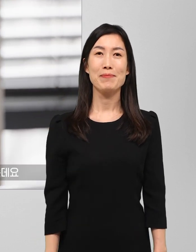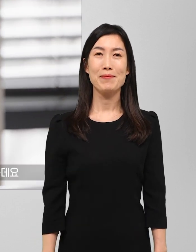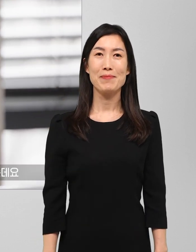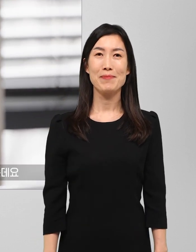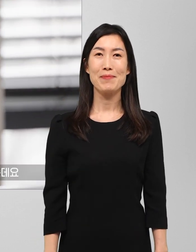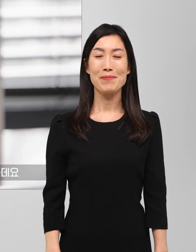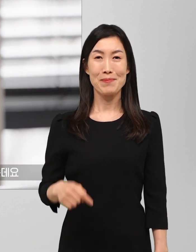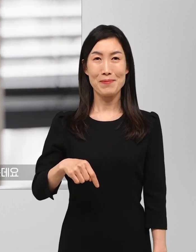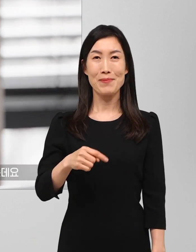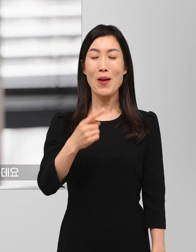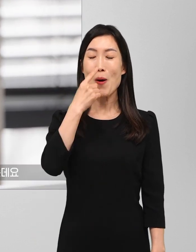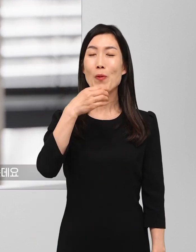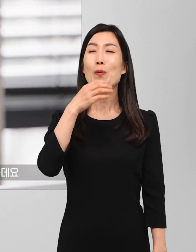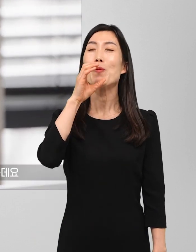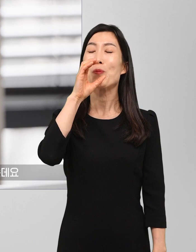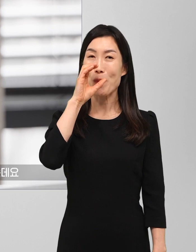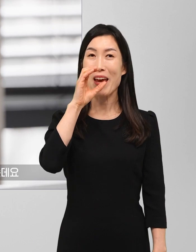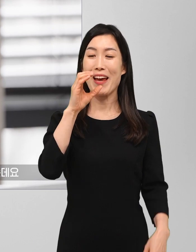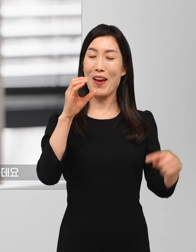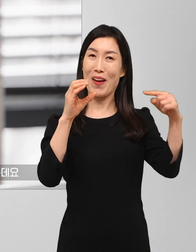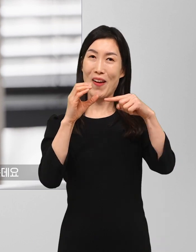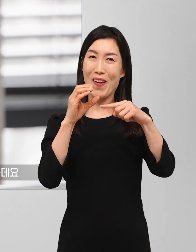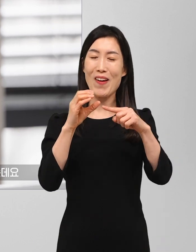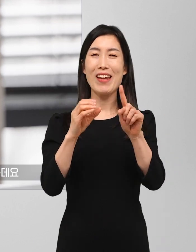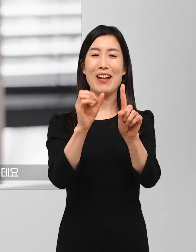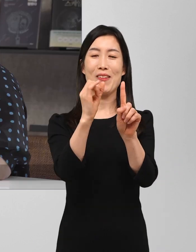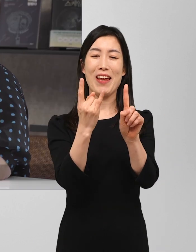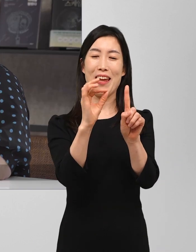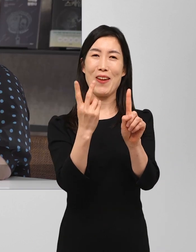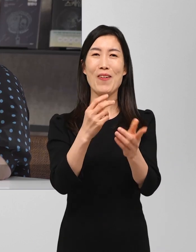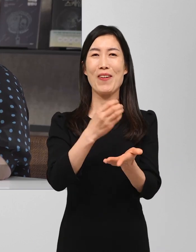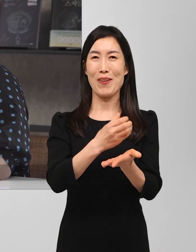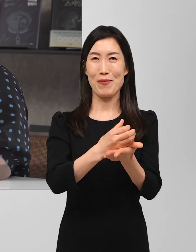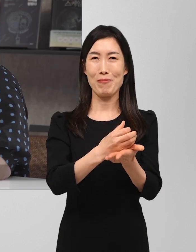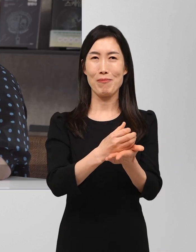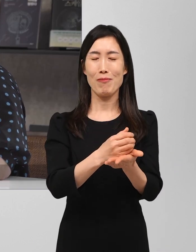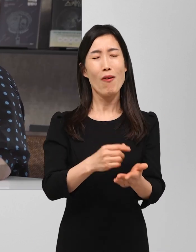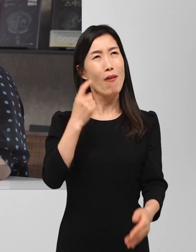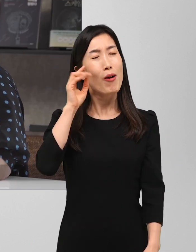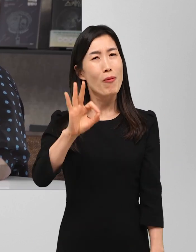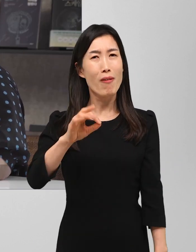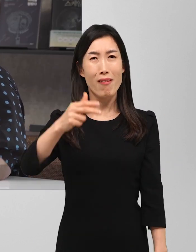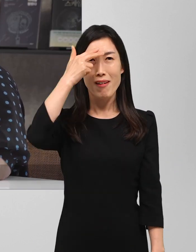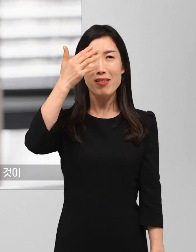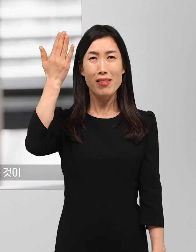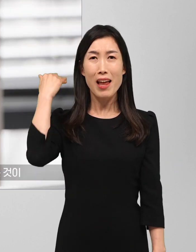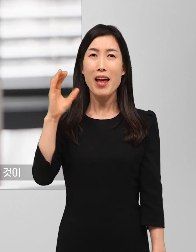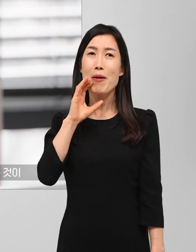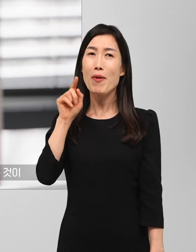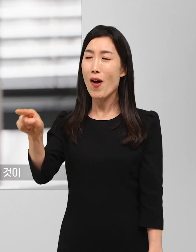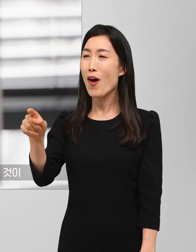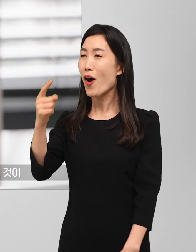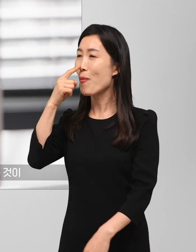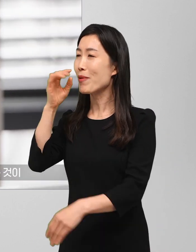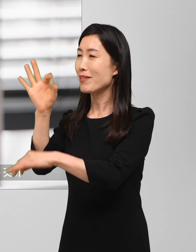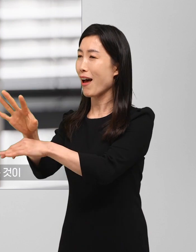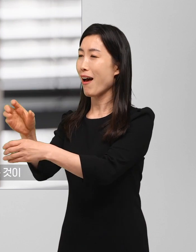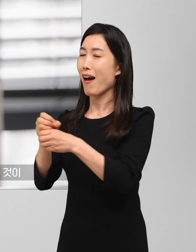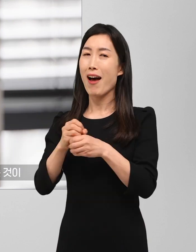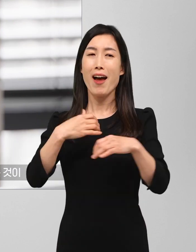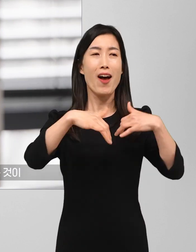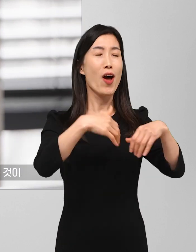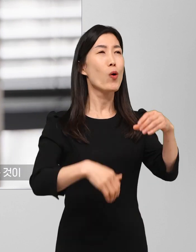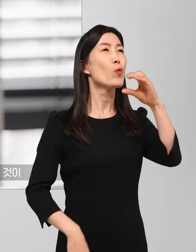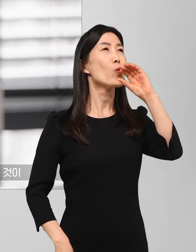오늘은 제가 테크화 전에 든 커피를 일단 한 모금 마셨는데요. 사실은 저희가 어렸을 적만 해도 커피 전문점에서 이렇게